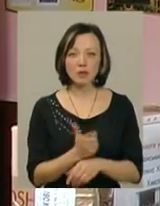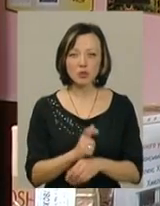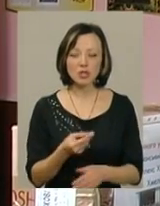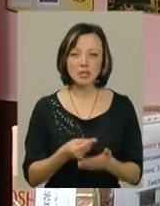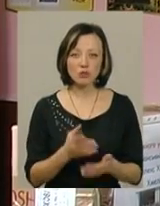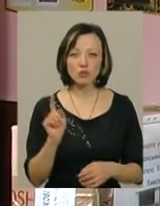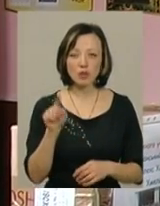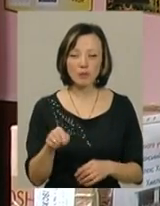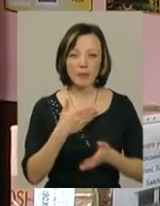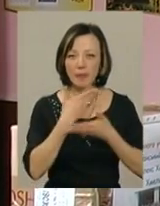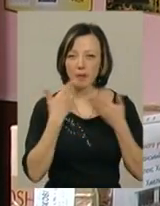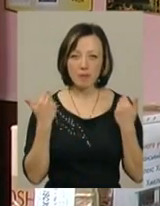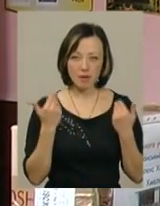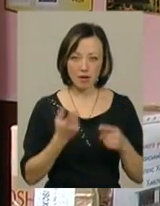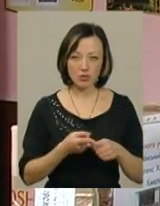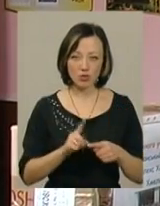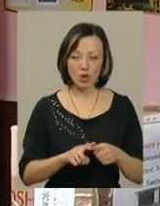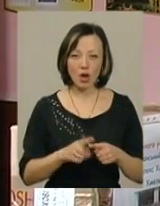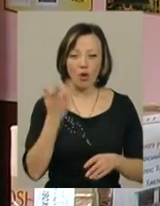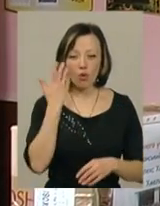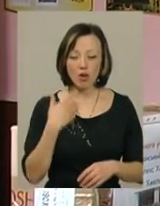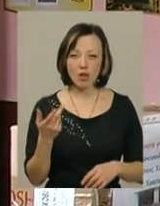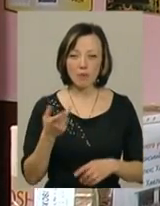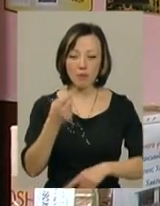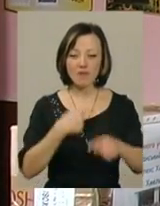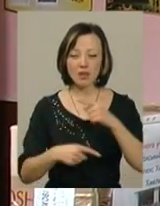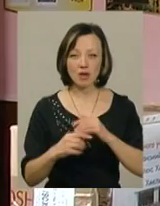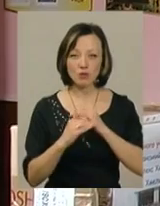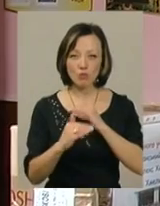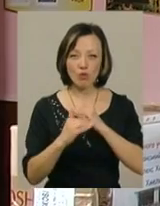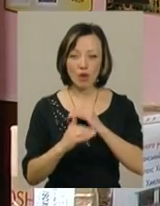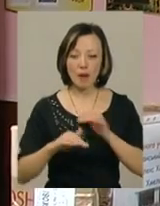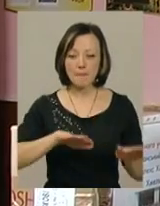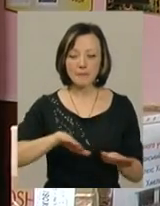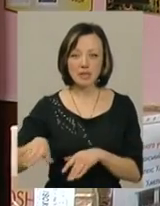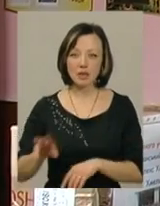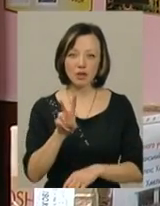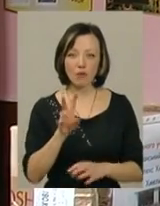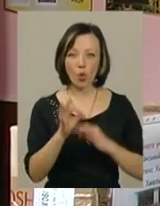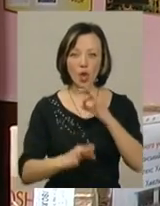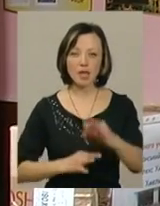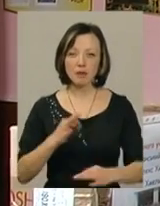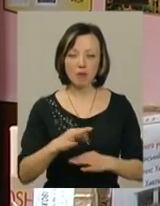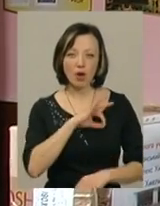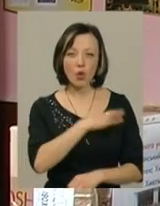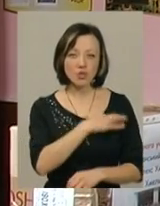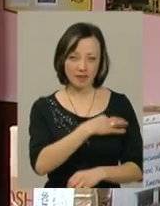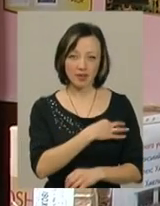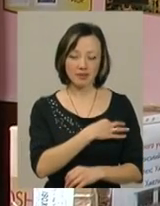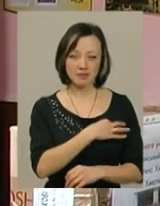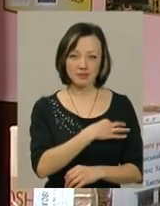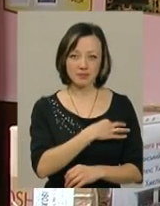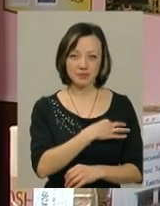цінності того, що там немає цього. І коли ти приходиш з поля, там після двох діб